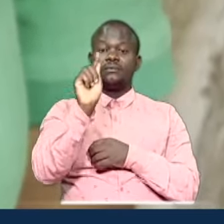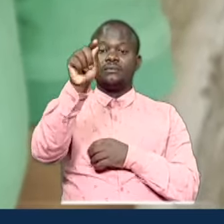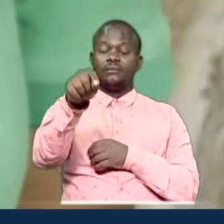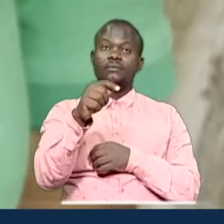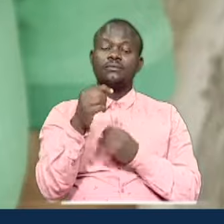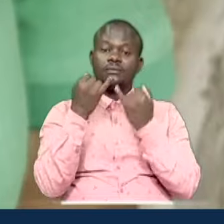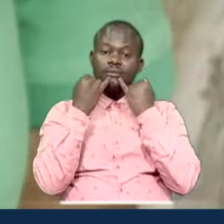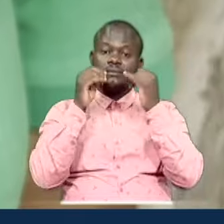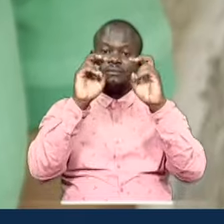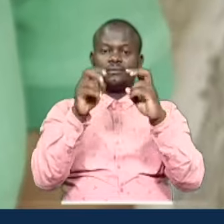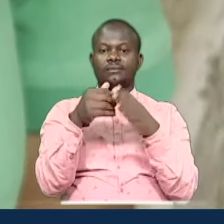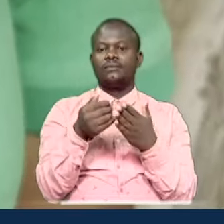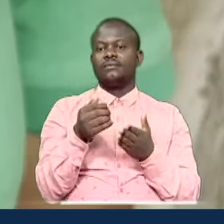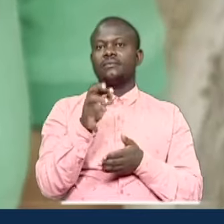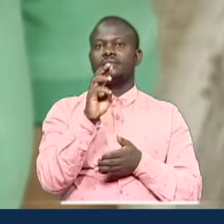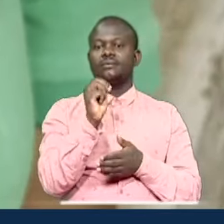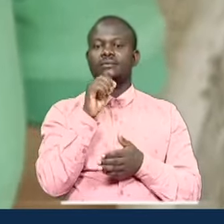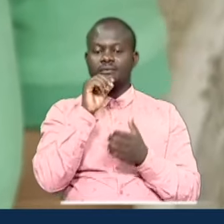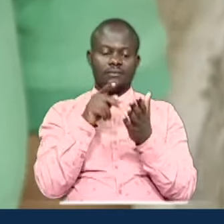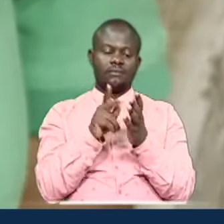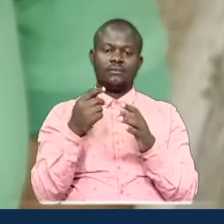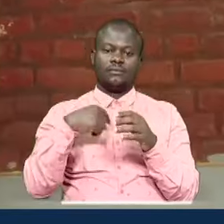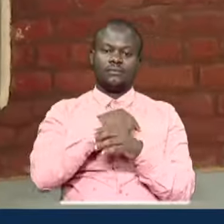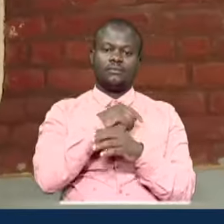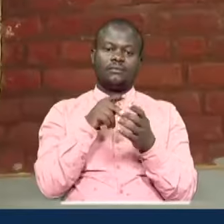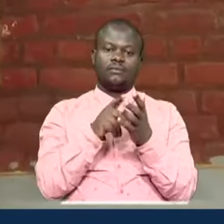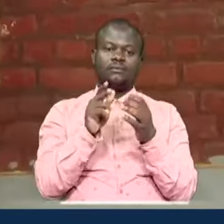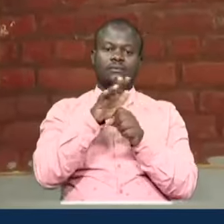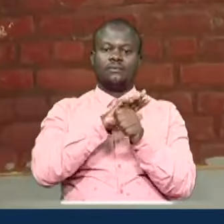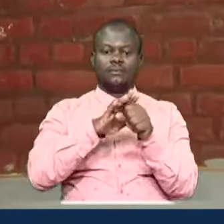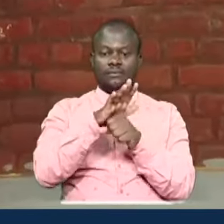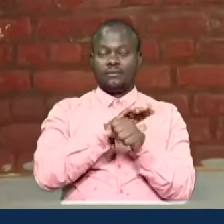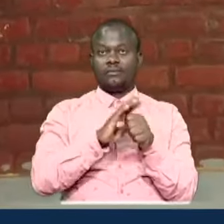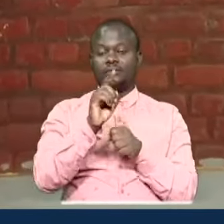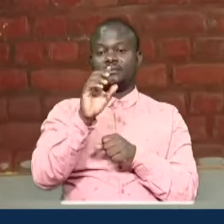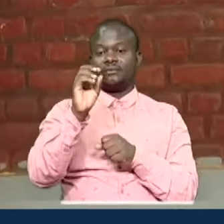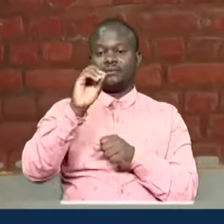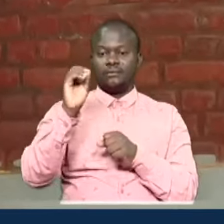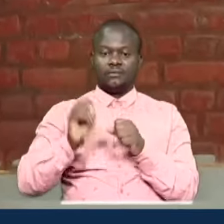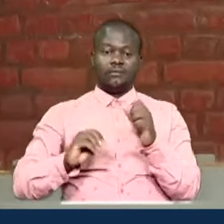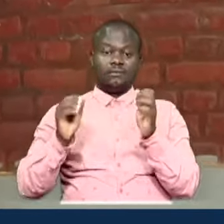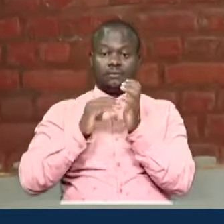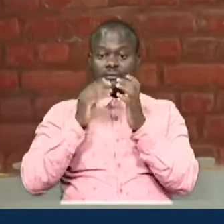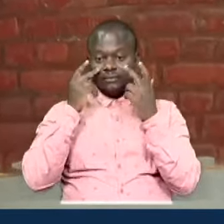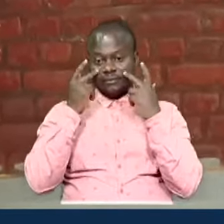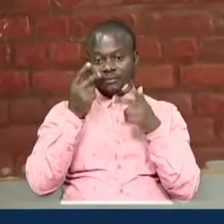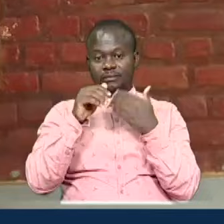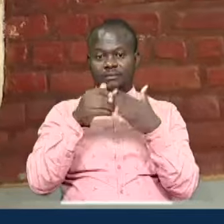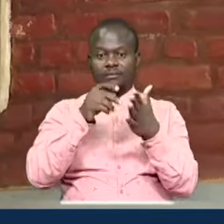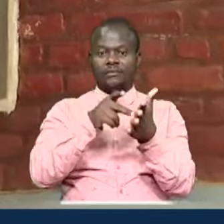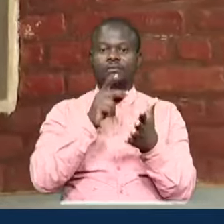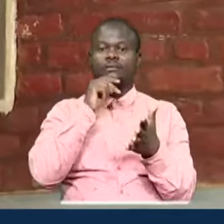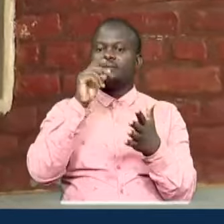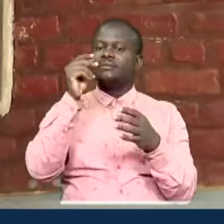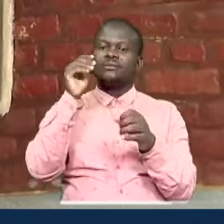ntabwo RAMA iyishyura ngo turayishyurira ijana ku ijana kandi mu by'ukuri wareba n'amafaranga wishyuye nta nubwo ari